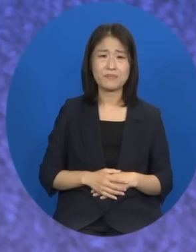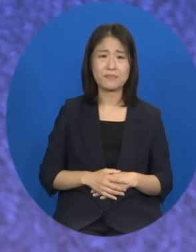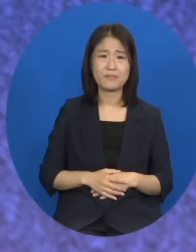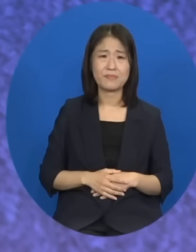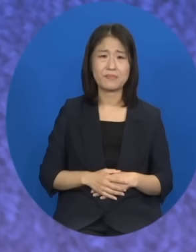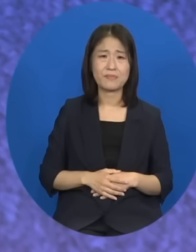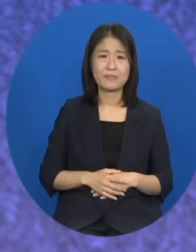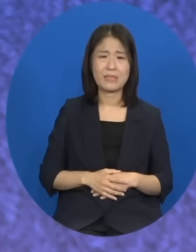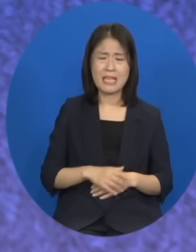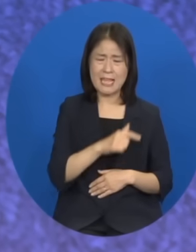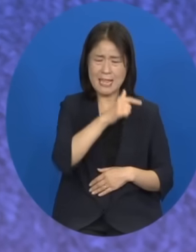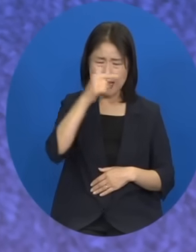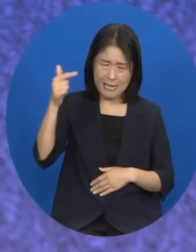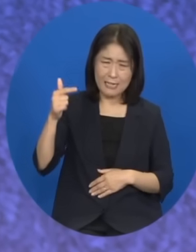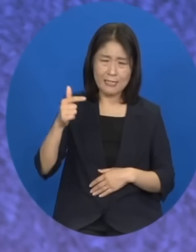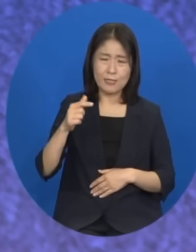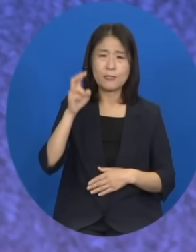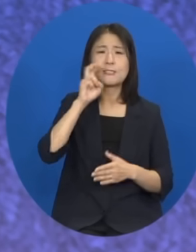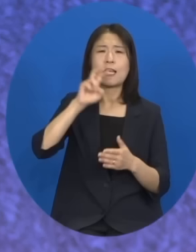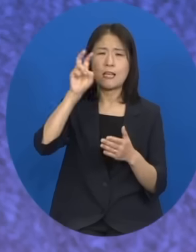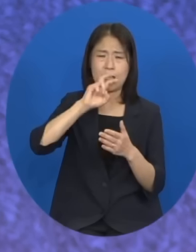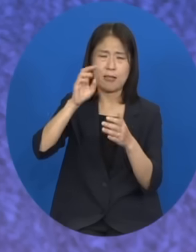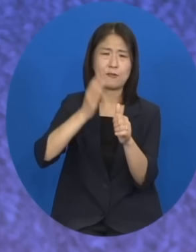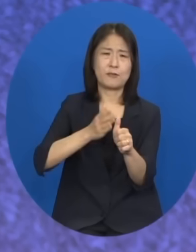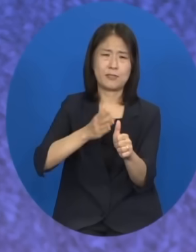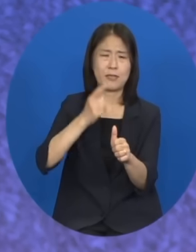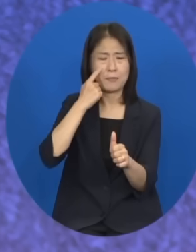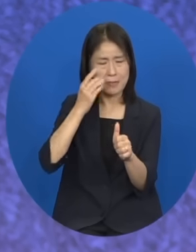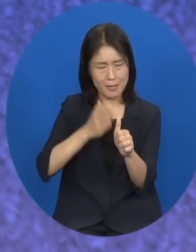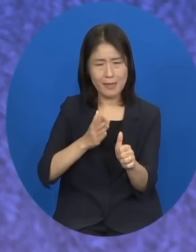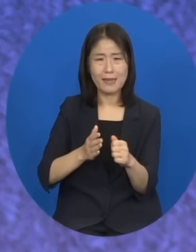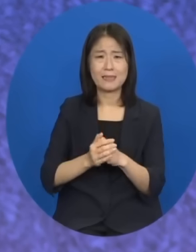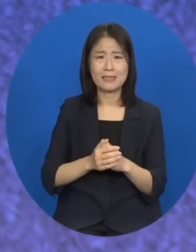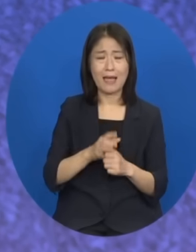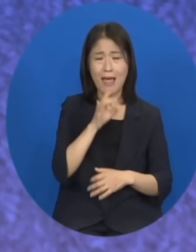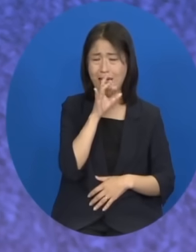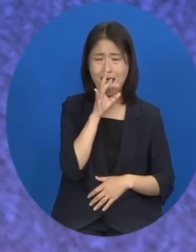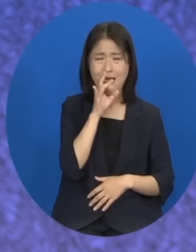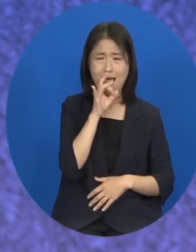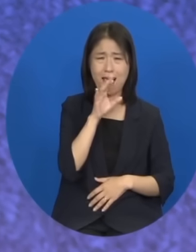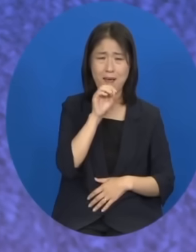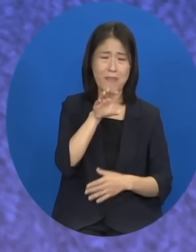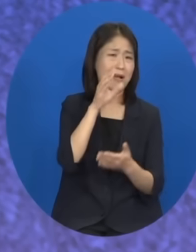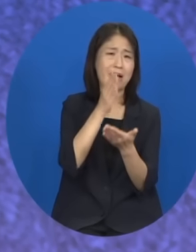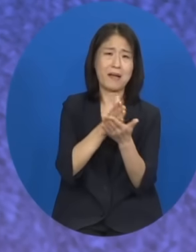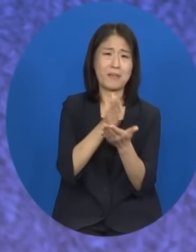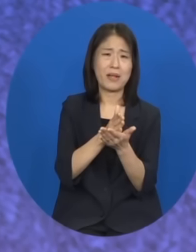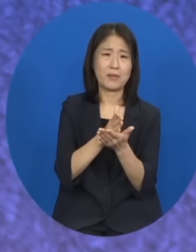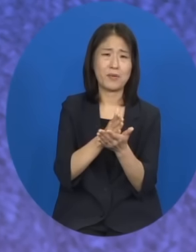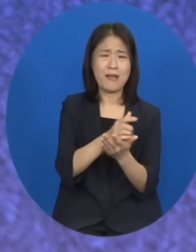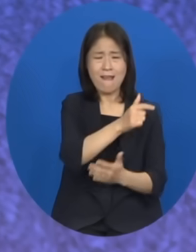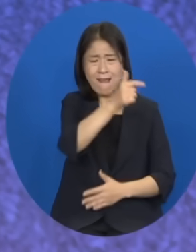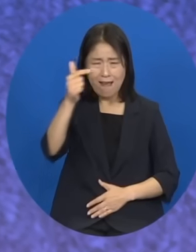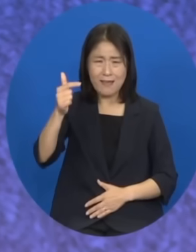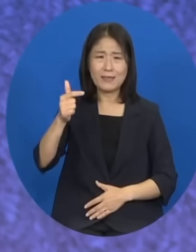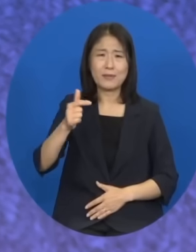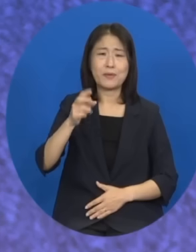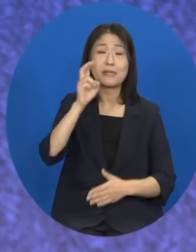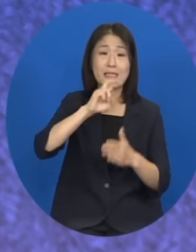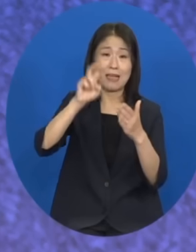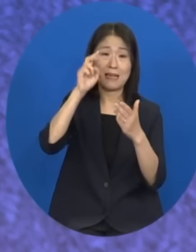큰 소리로 해보세요. 안 된다고만 말하지 말고 그냥 정말 큰 소리로 찬송을 해보세요.